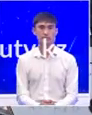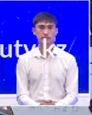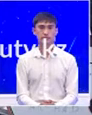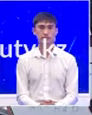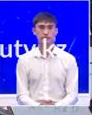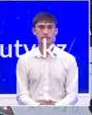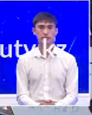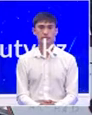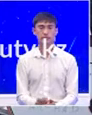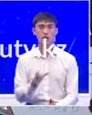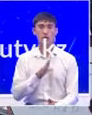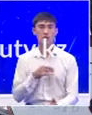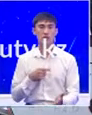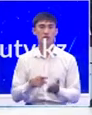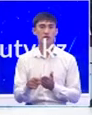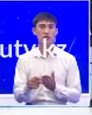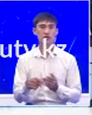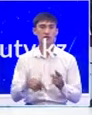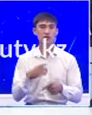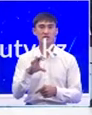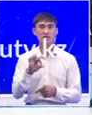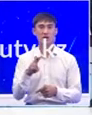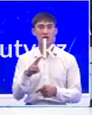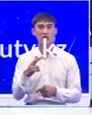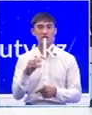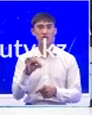«Джитсу» было выделено на текущий год